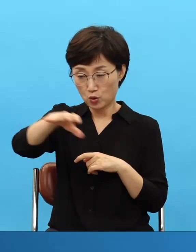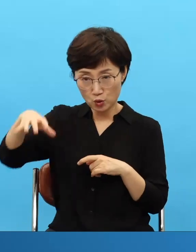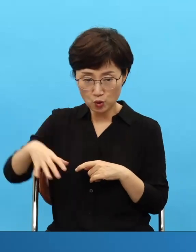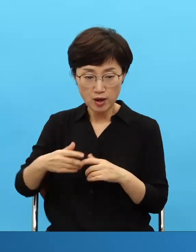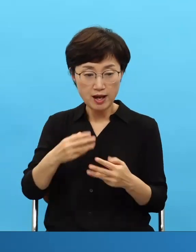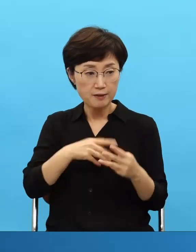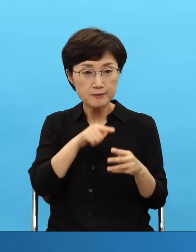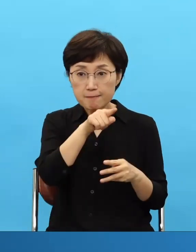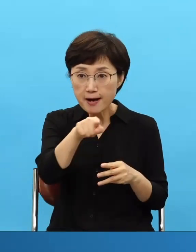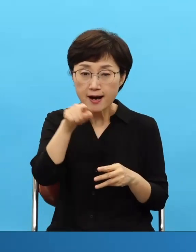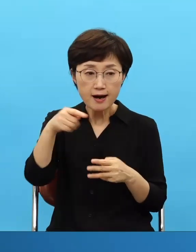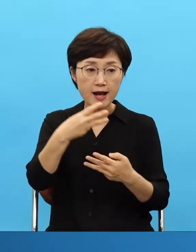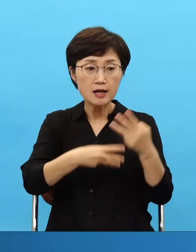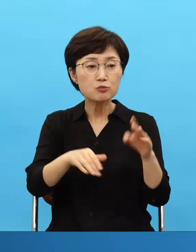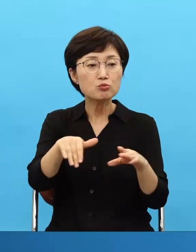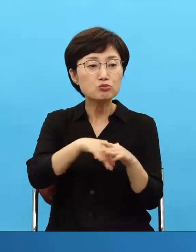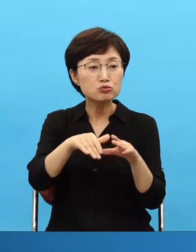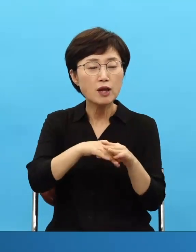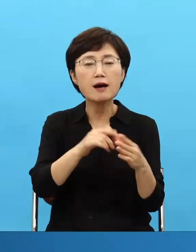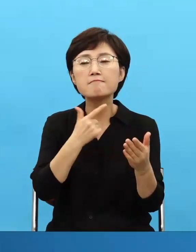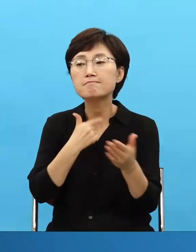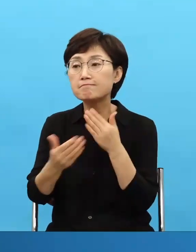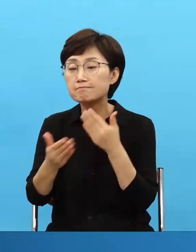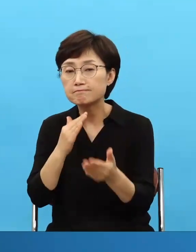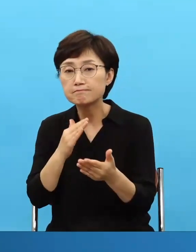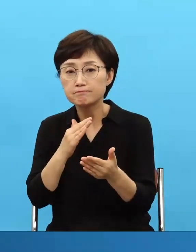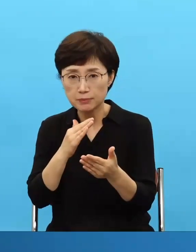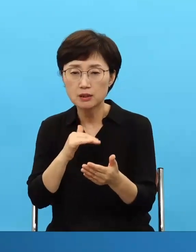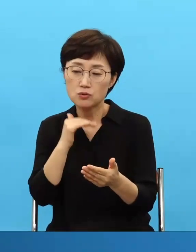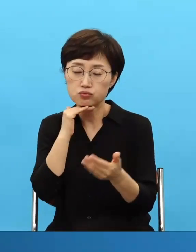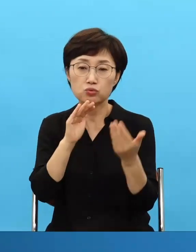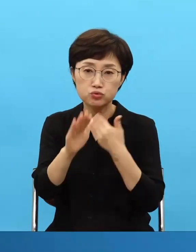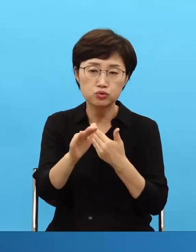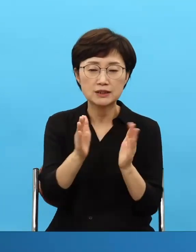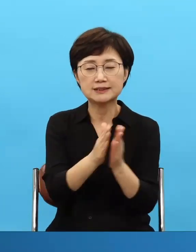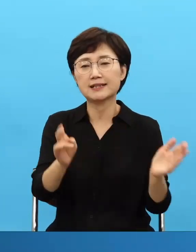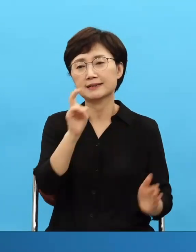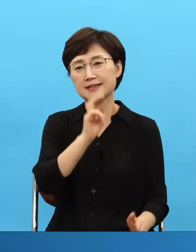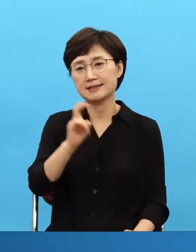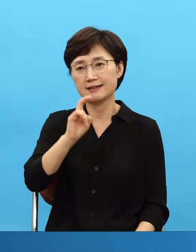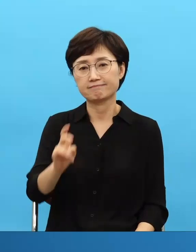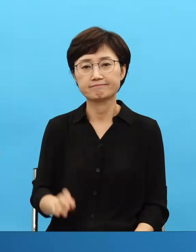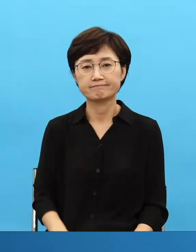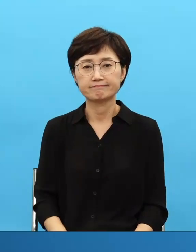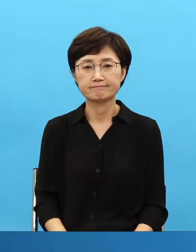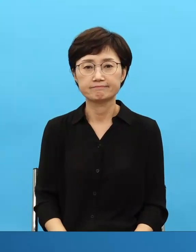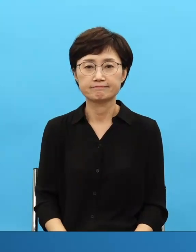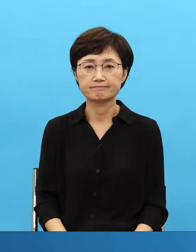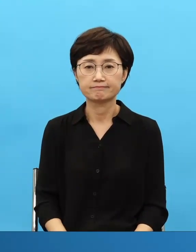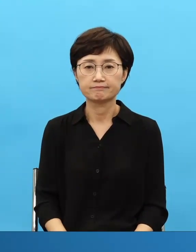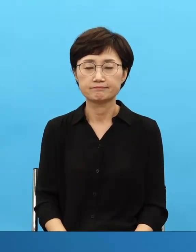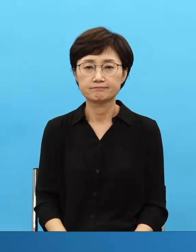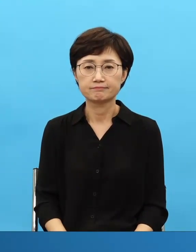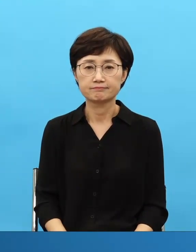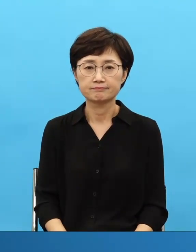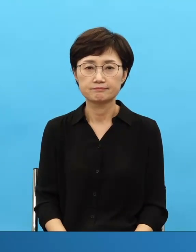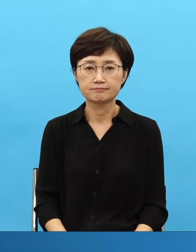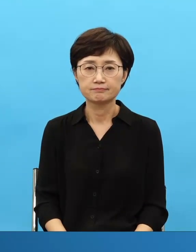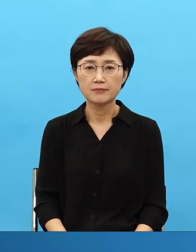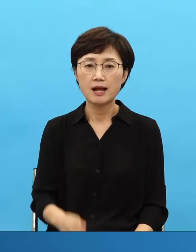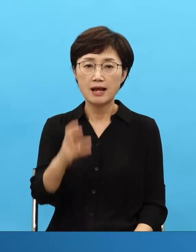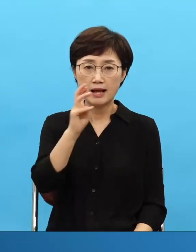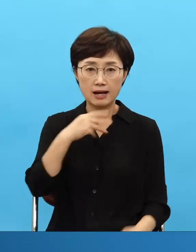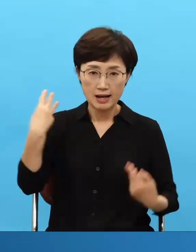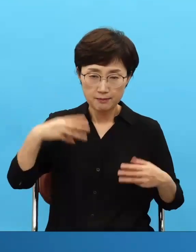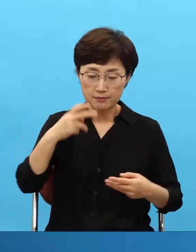랩넌트 문화를 즐기고 준비하는 동안 이제 곧 시작되는 찬양 소리가 들리기 시작했습니다. 찬양으로 시작된 랩넌트 나잇은